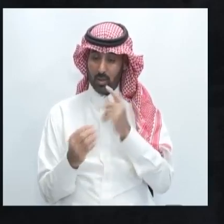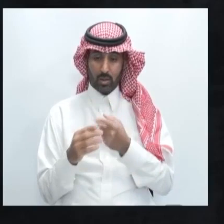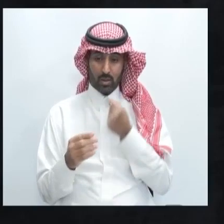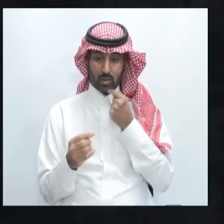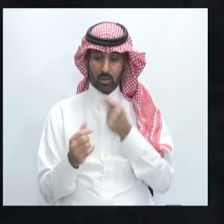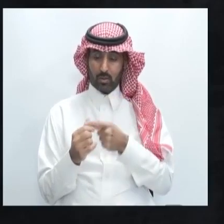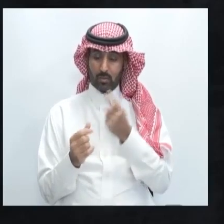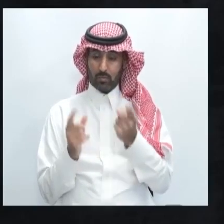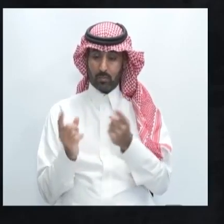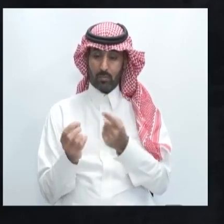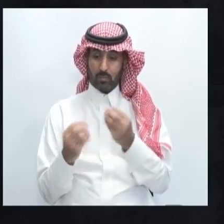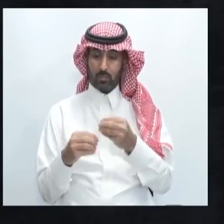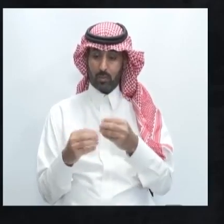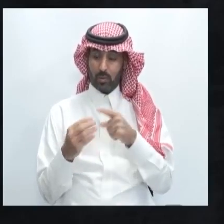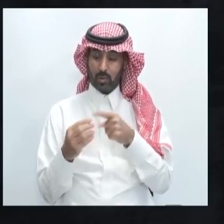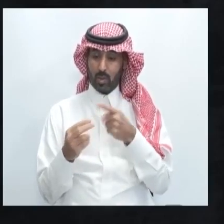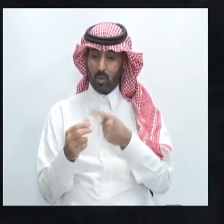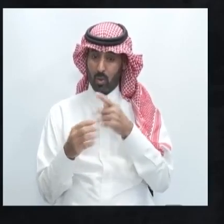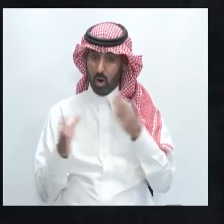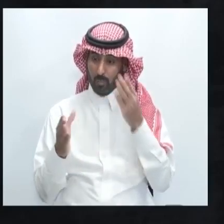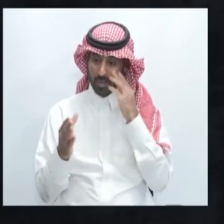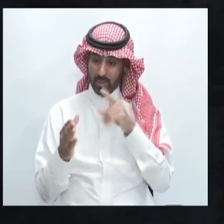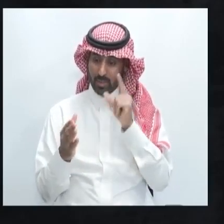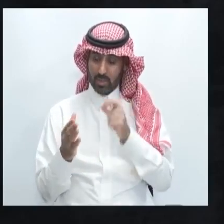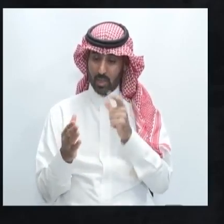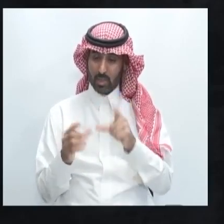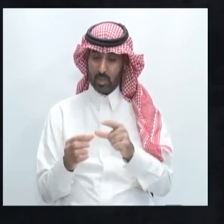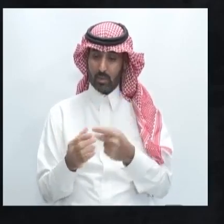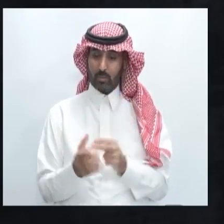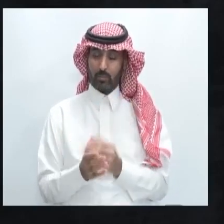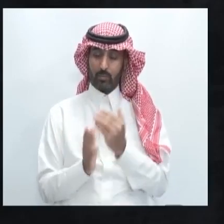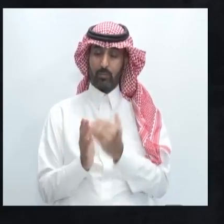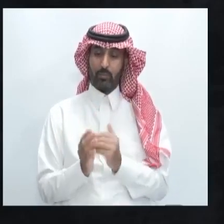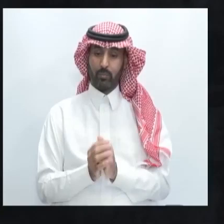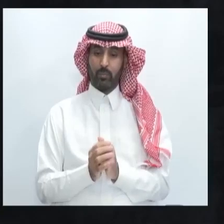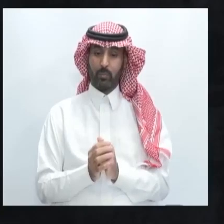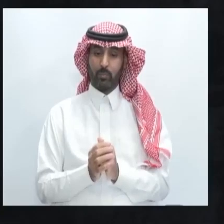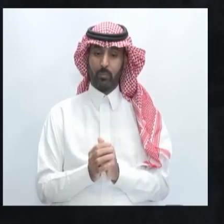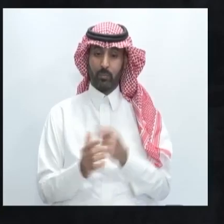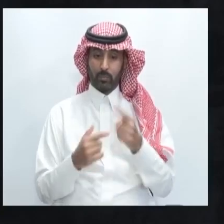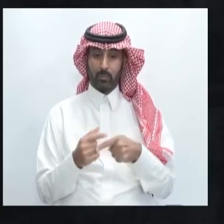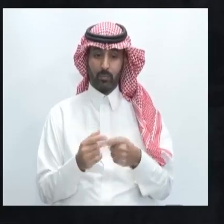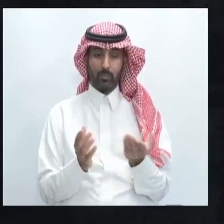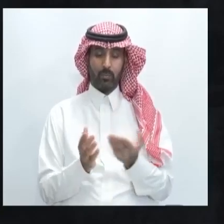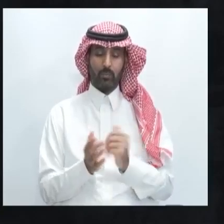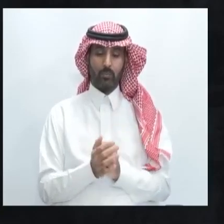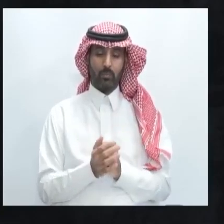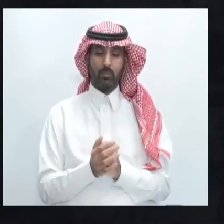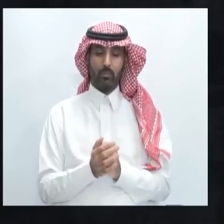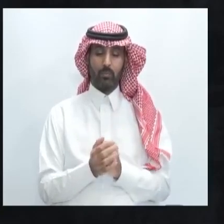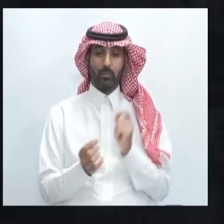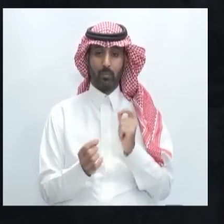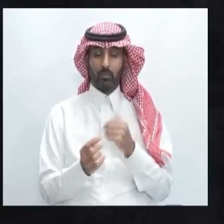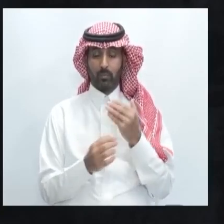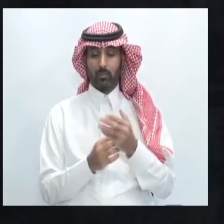تتكون او تتركب من المقدمه الكبرى والمقدمه الصغرى دعونا نكمل وباذن الله